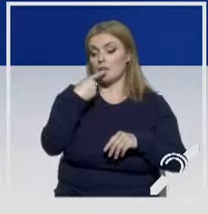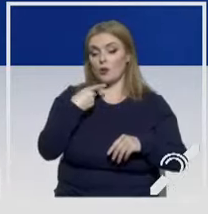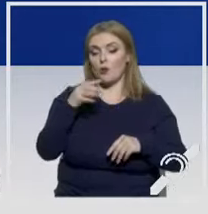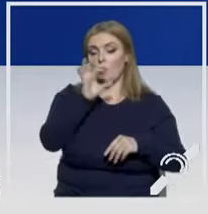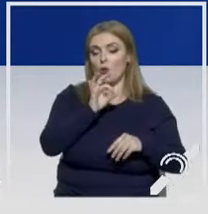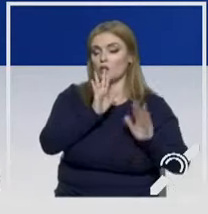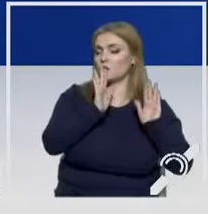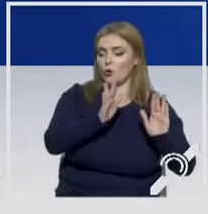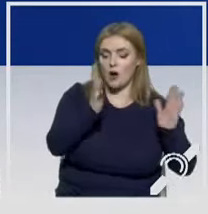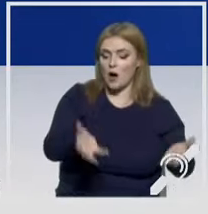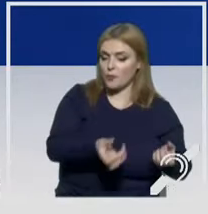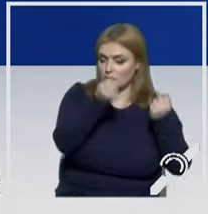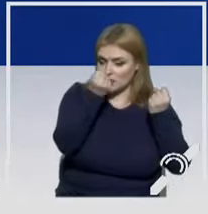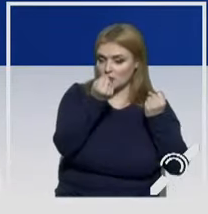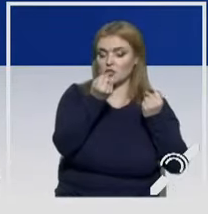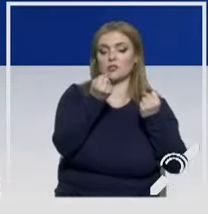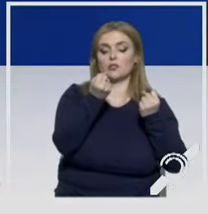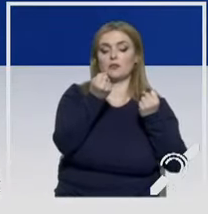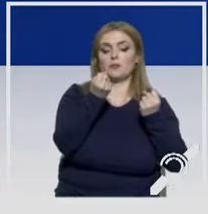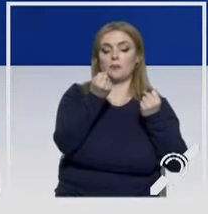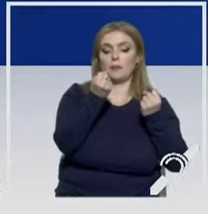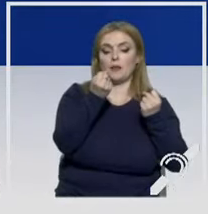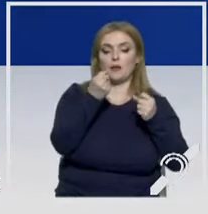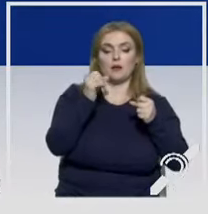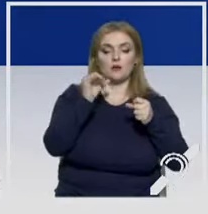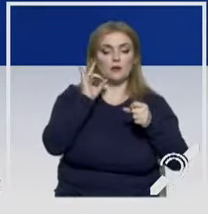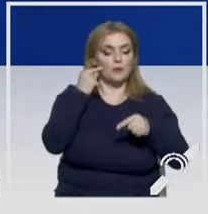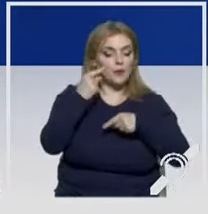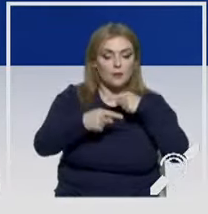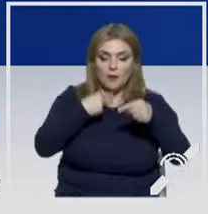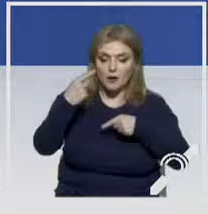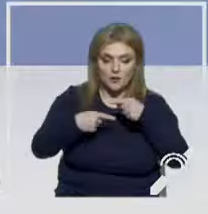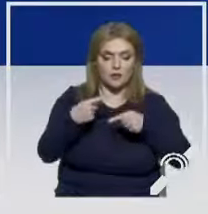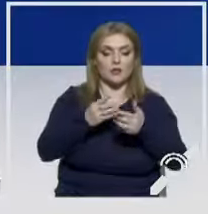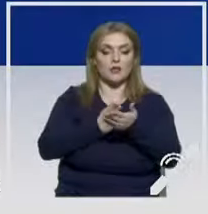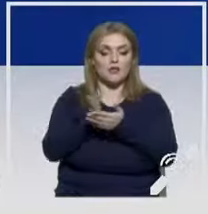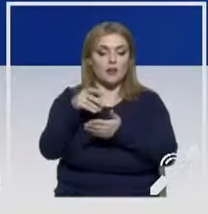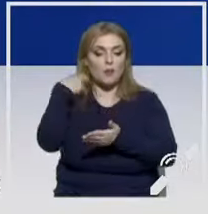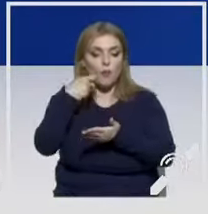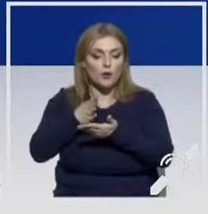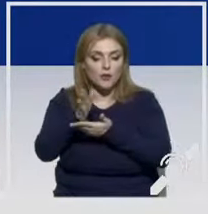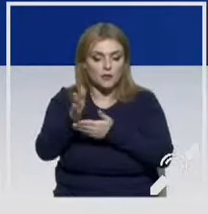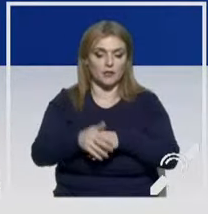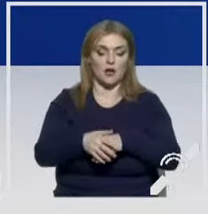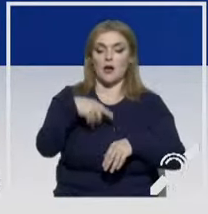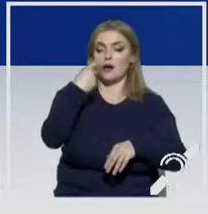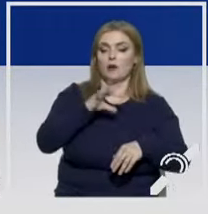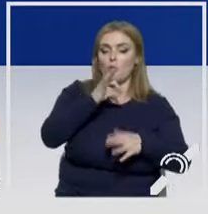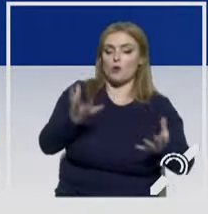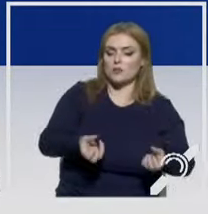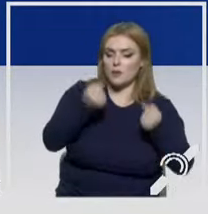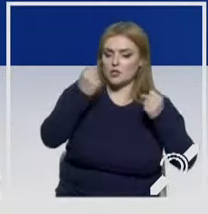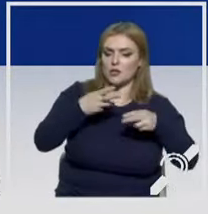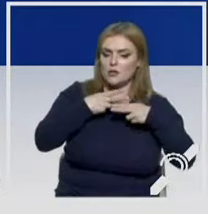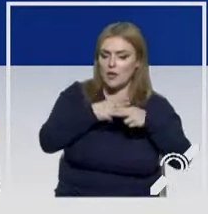la sprijinul nemijlocit și permanent la nivel politic. Avem în vedere și sprijinul